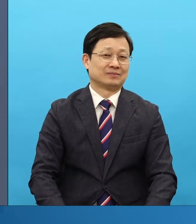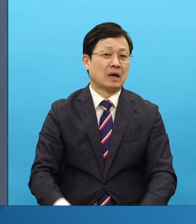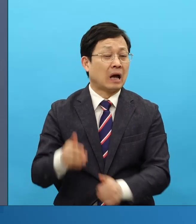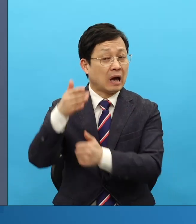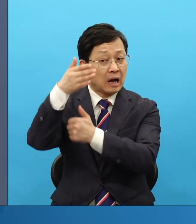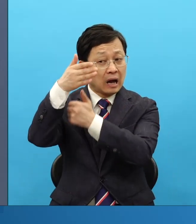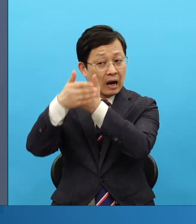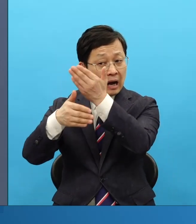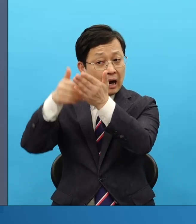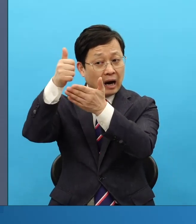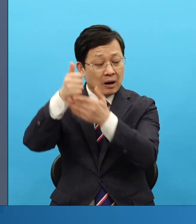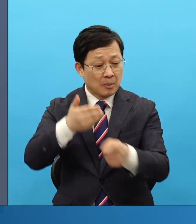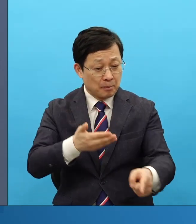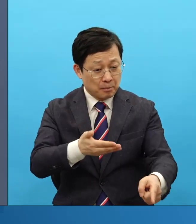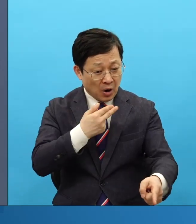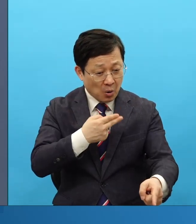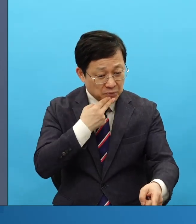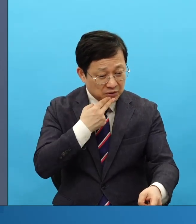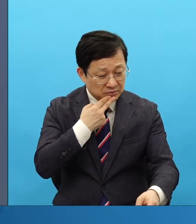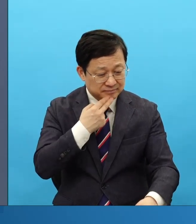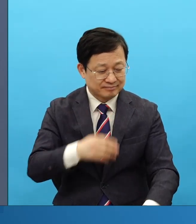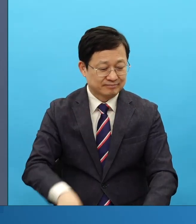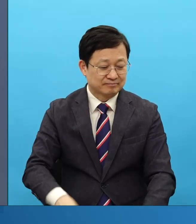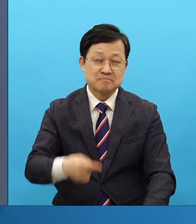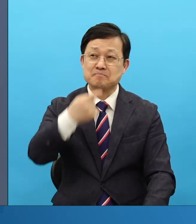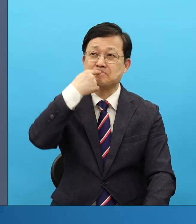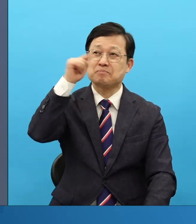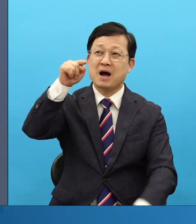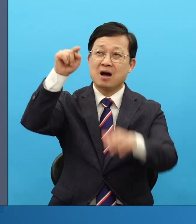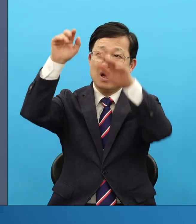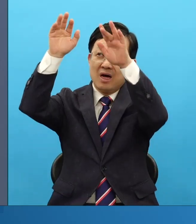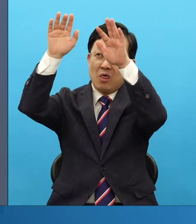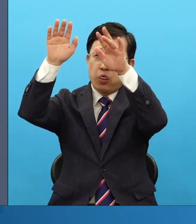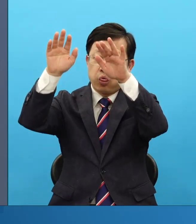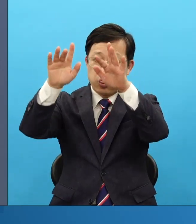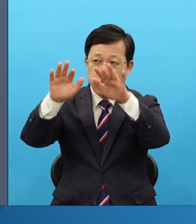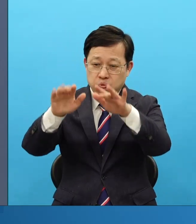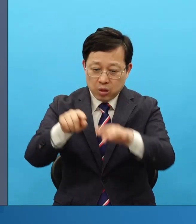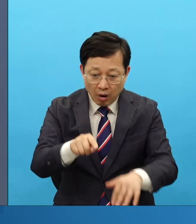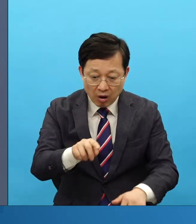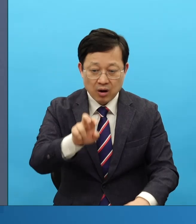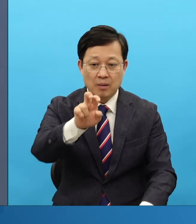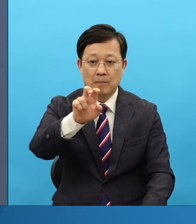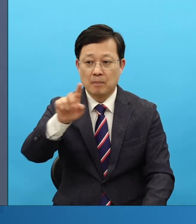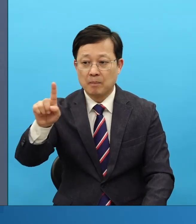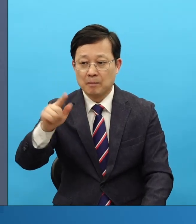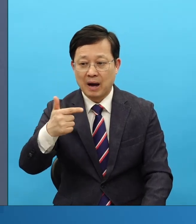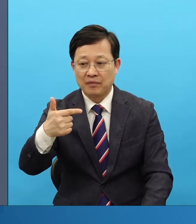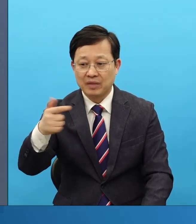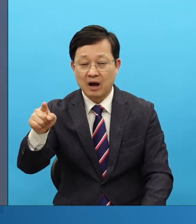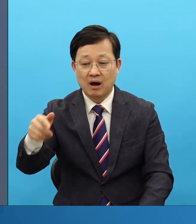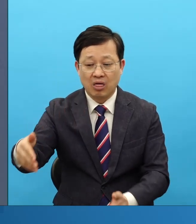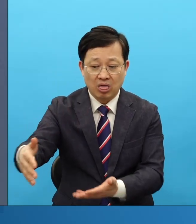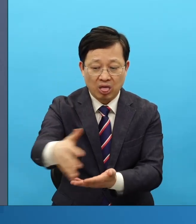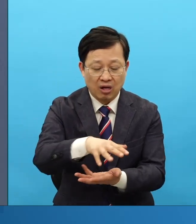없을 때 광야에 만나를 내리기도 했습니다. When there was nothing to eat during the wilderness, God allowed them manna to eat. 그러니까 막 40년 동안